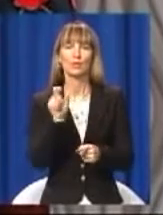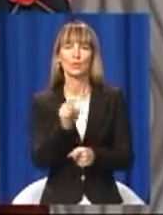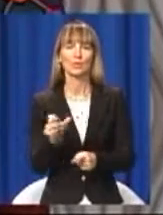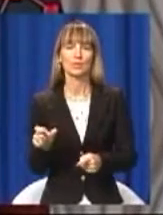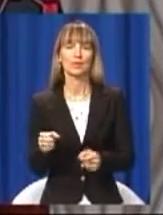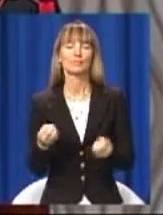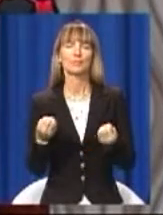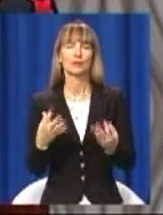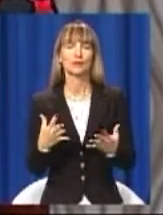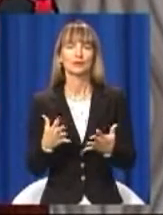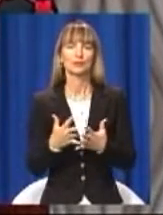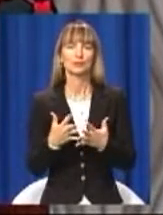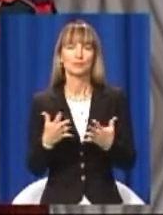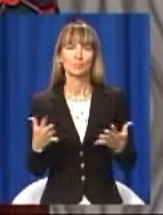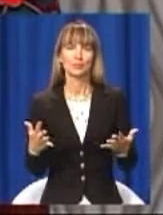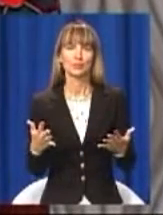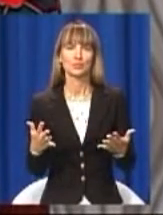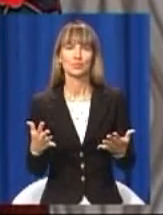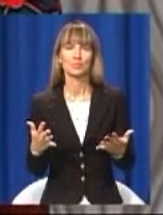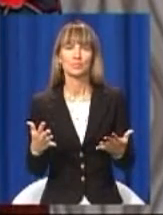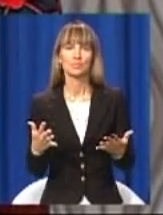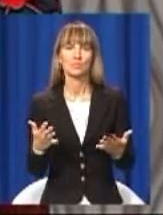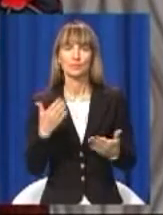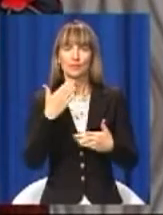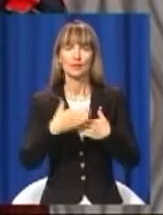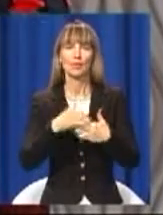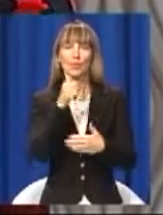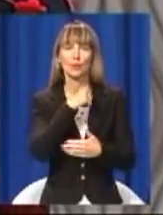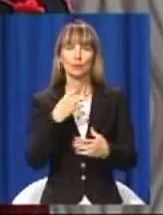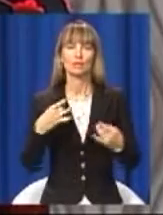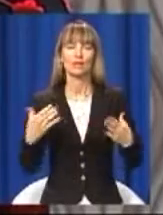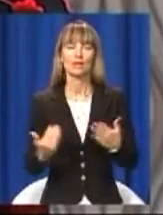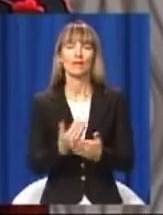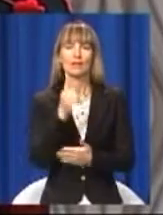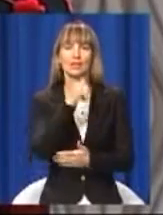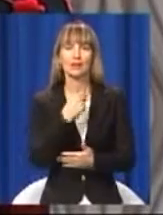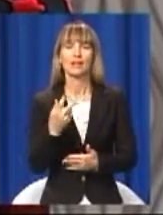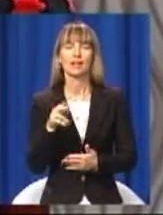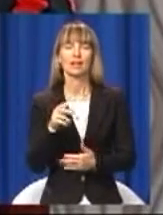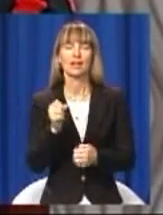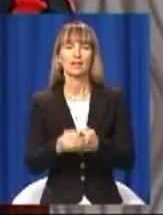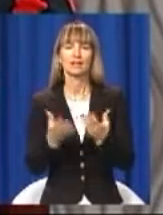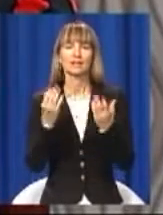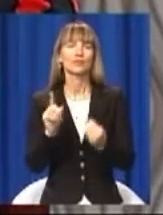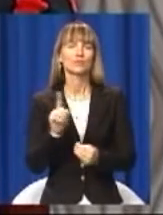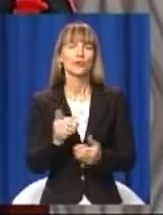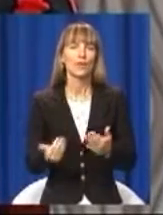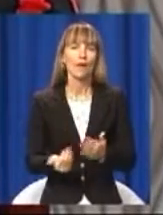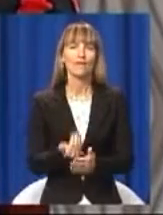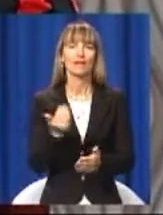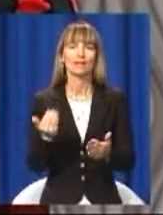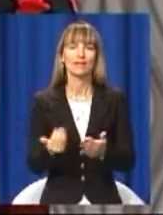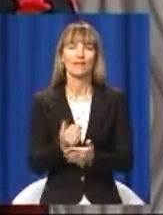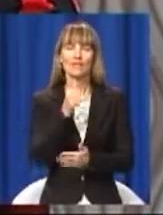просто отак більше, ну, в основному, ну, десь близько року вони святкують Новий рік. Для них щодня там щось нове. Новий рік, новий